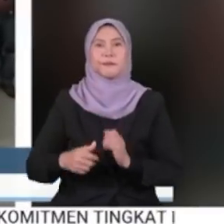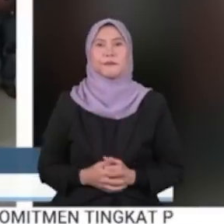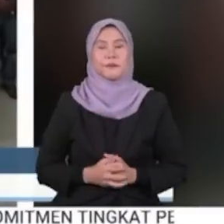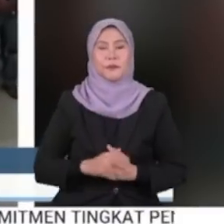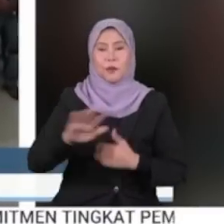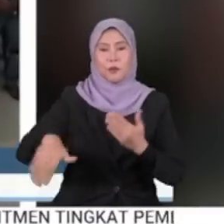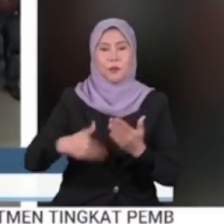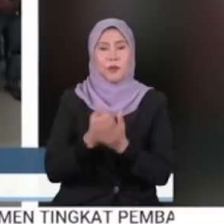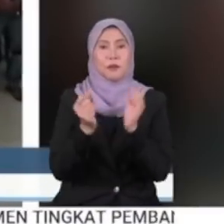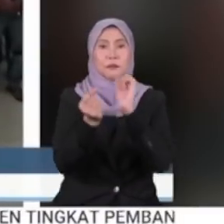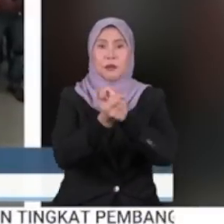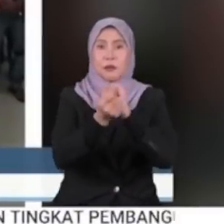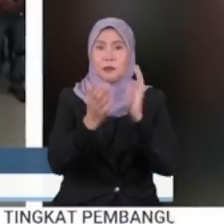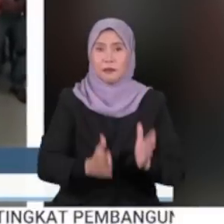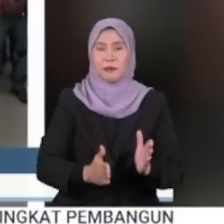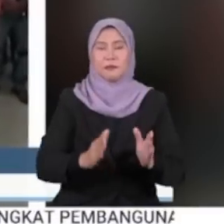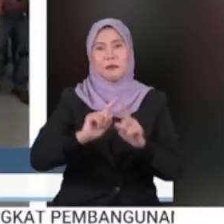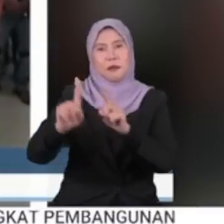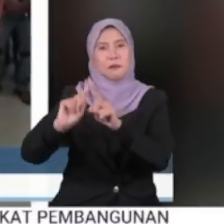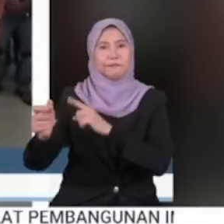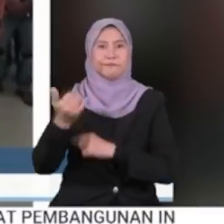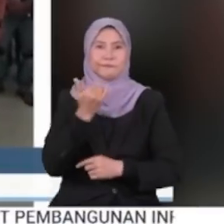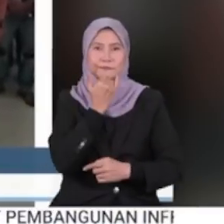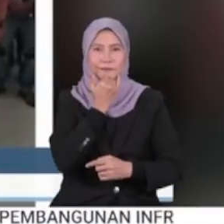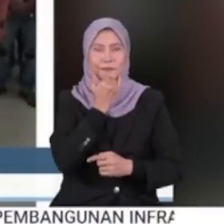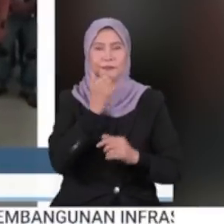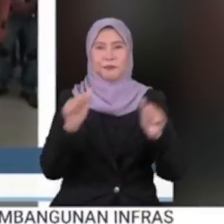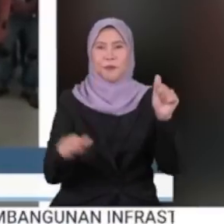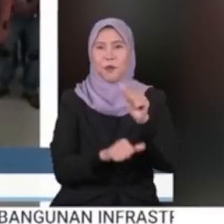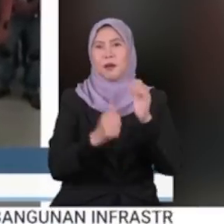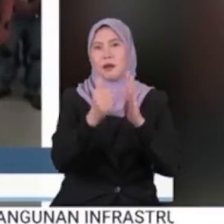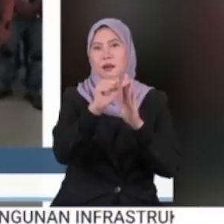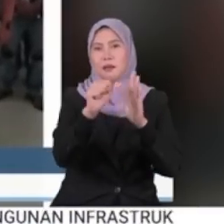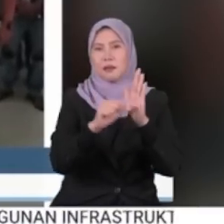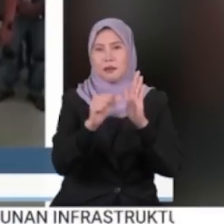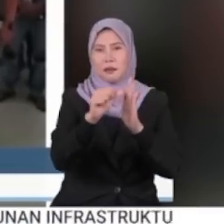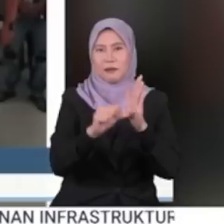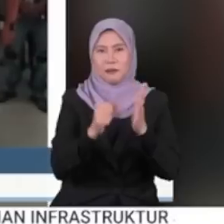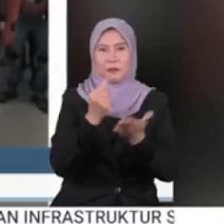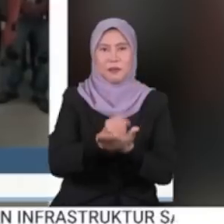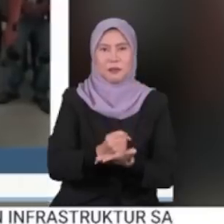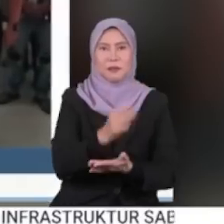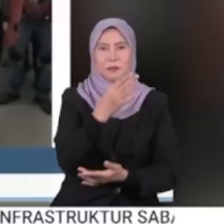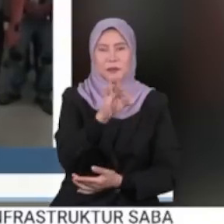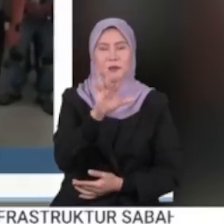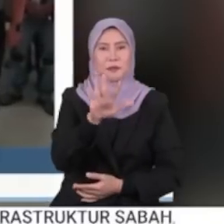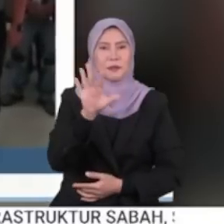Kesemua tahanan tersebut telah melakukan pelbagai kesalahan di bawah Akta Imigresen